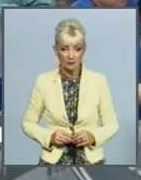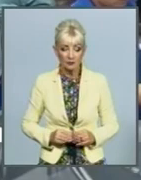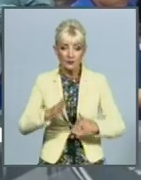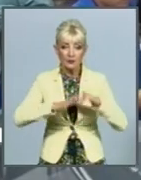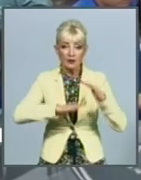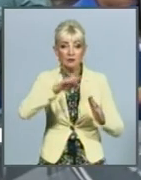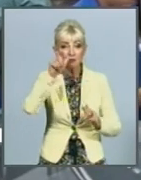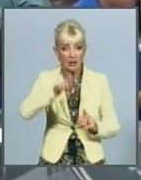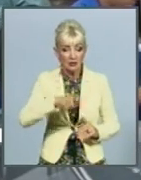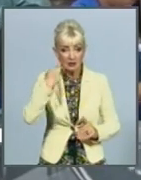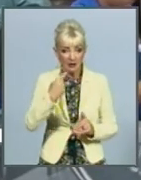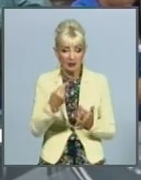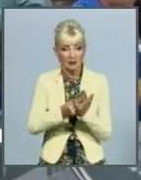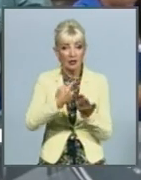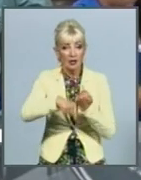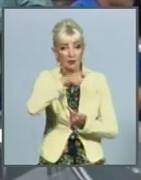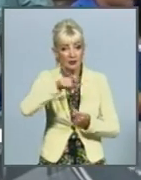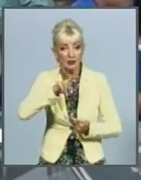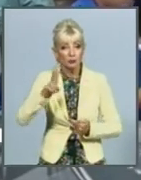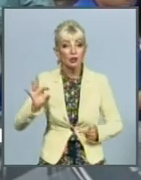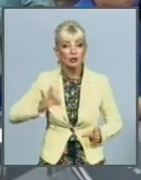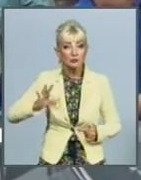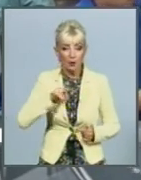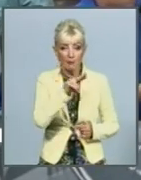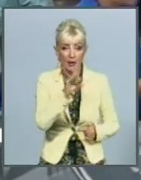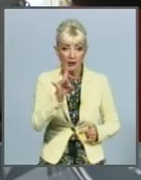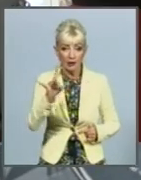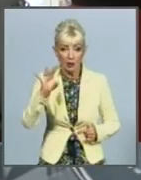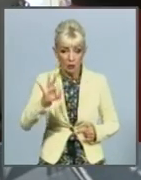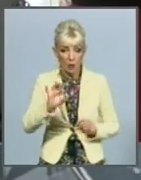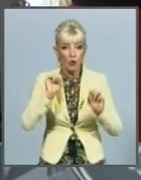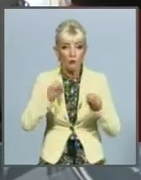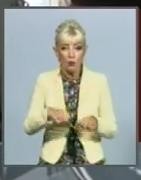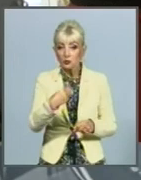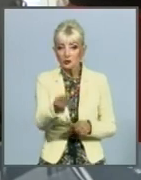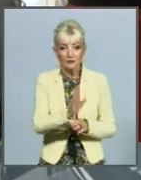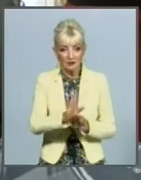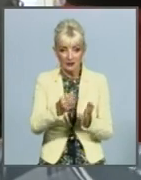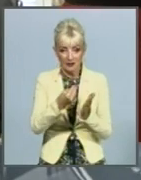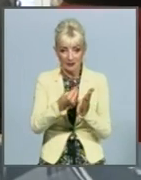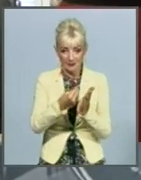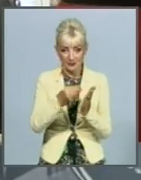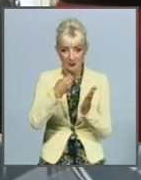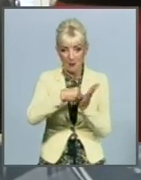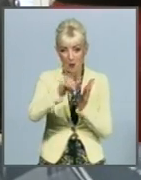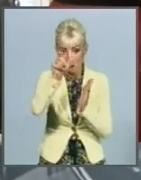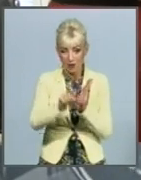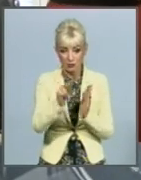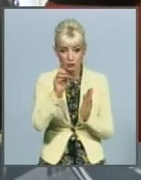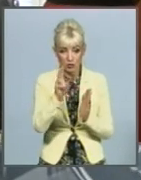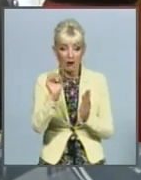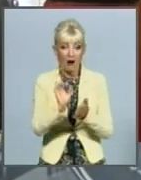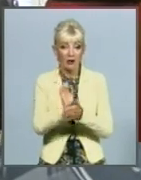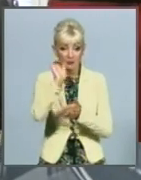Фахівці зазначають, підприємці, які використовують ПРРО, зможуть і зовсім не видавати покупцям звичні чеки, а відправляти